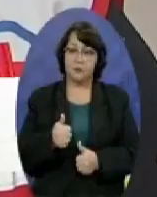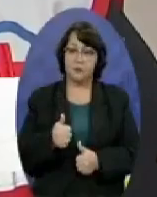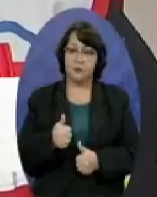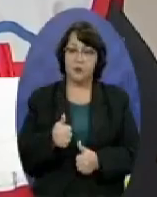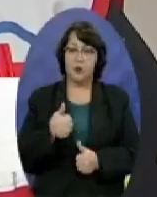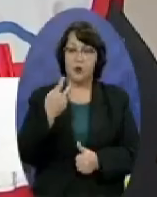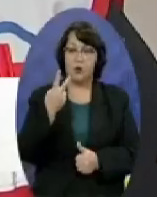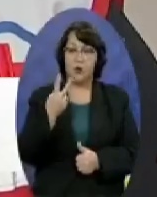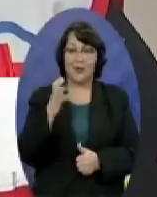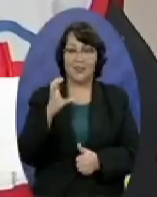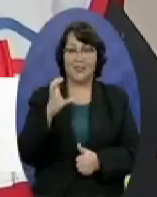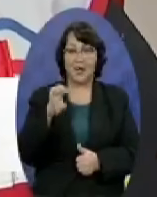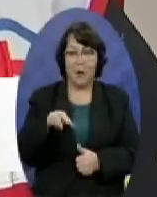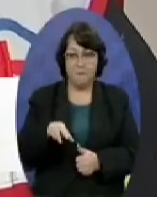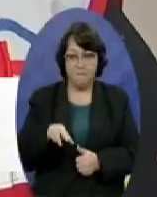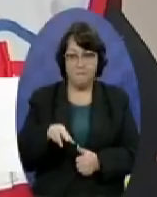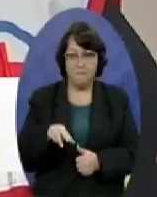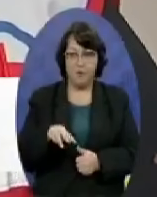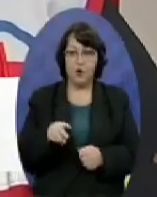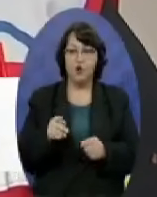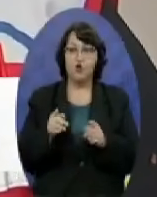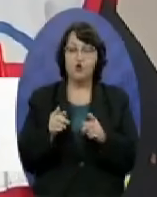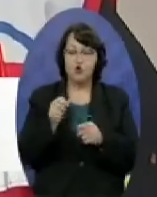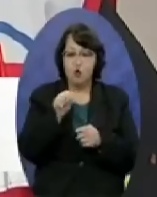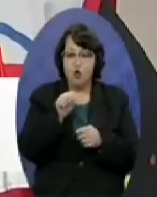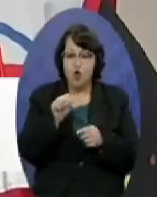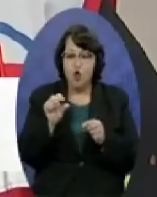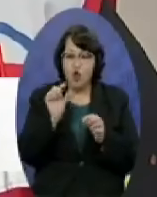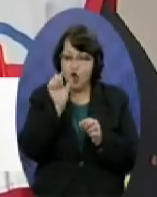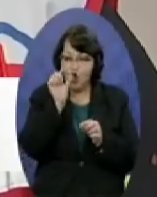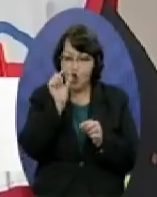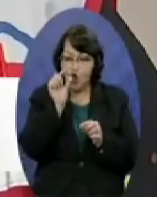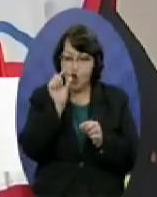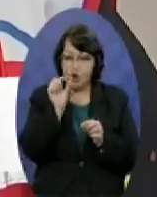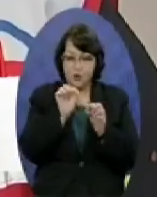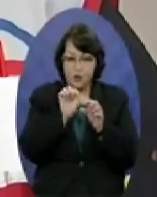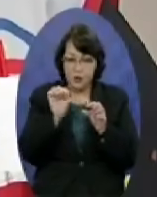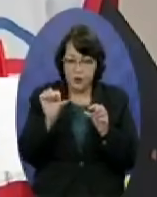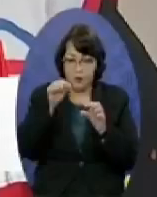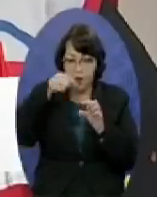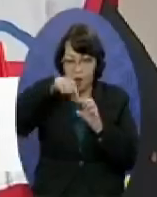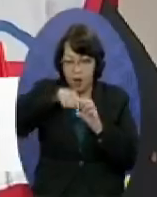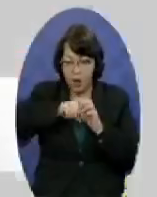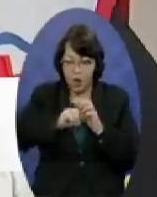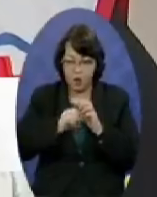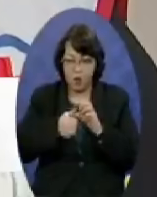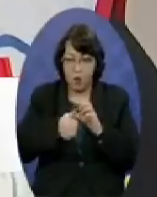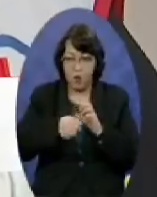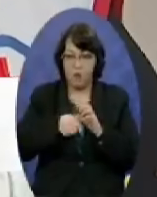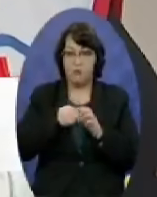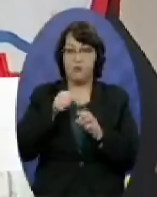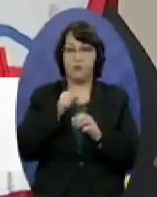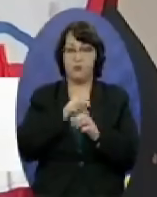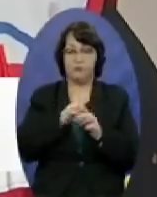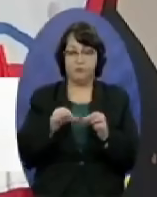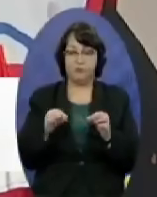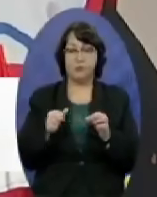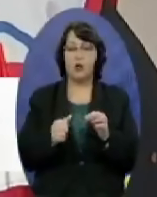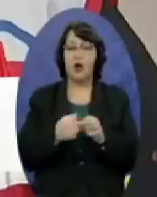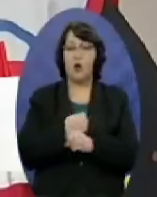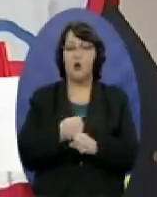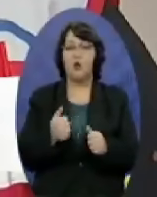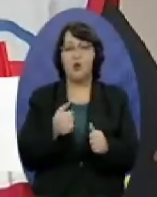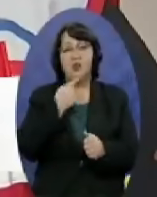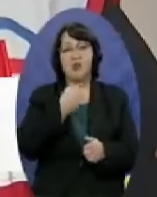2 см хэрэгтэй жижиг зүсэлтээр хагалгаа хийсэн гэж бидэрт бол тайлбарласан. Тусалж хамтарч